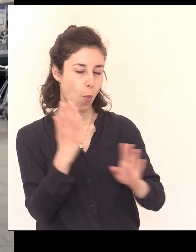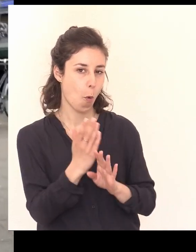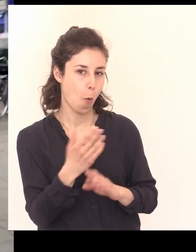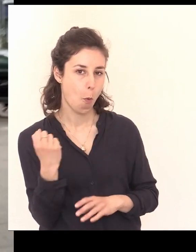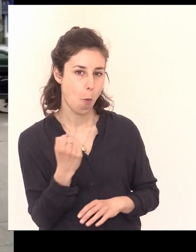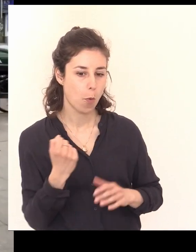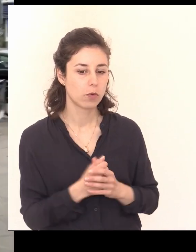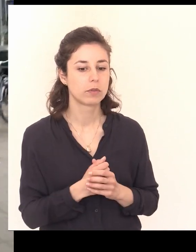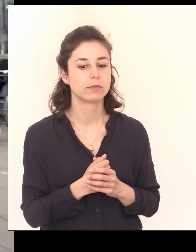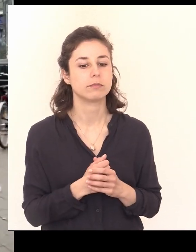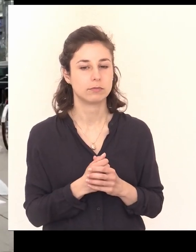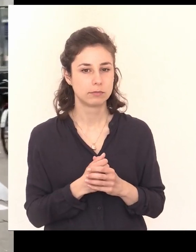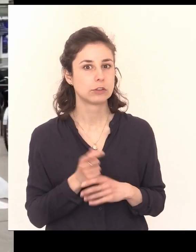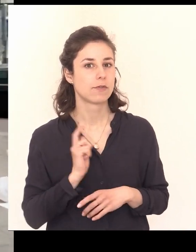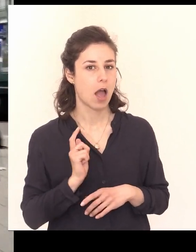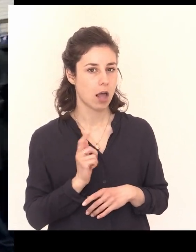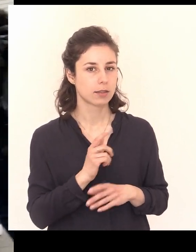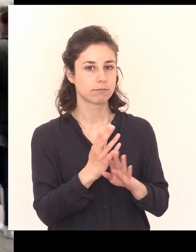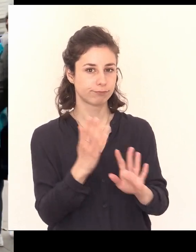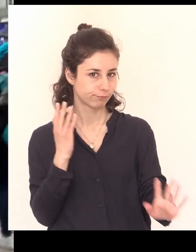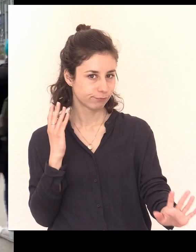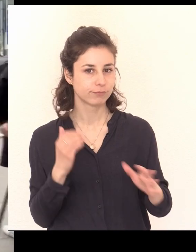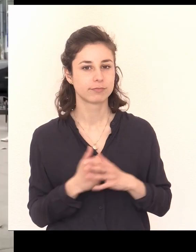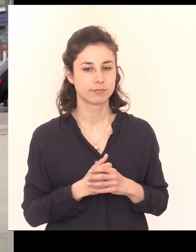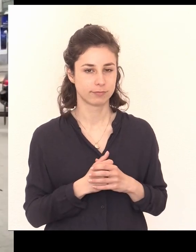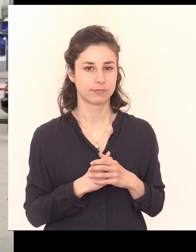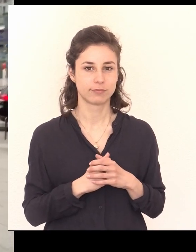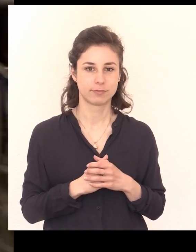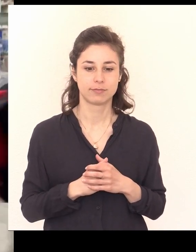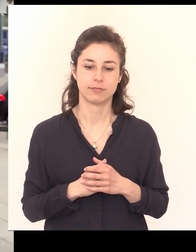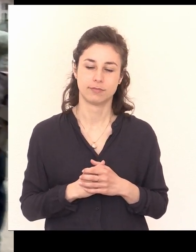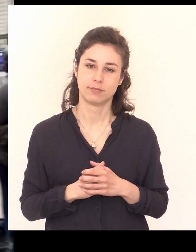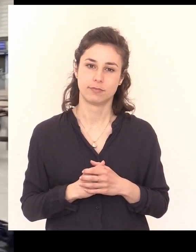lang. Und es gibt schon Leute, die warten.